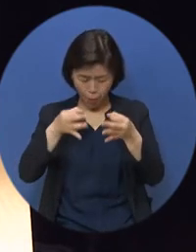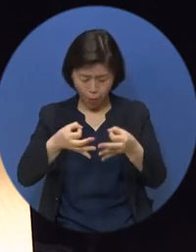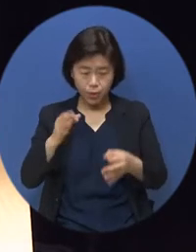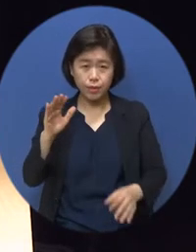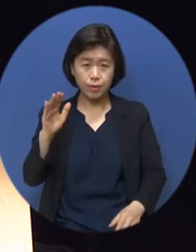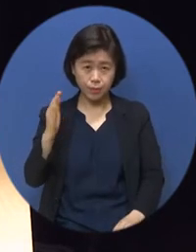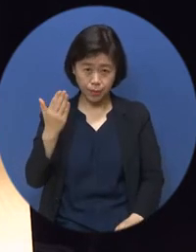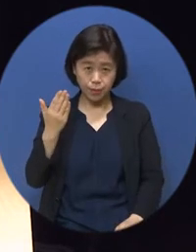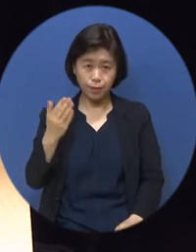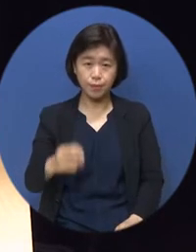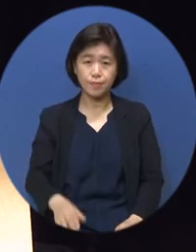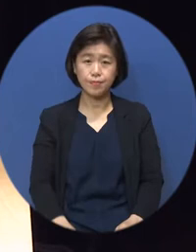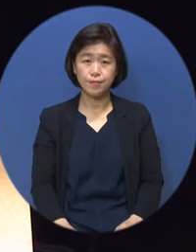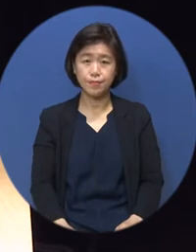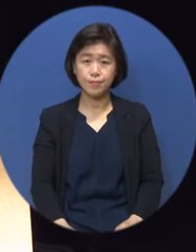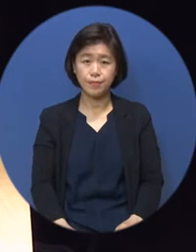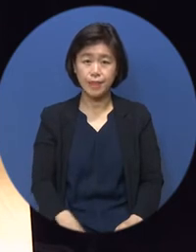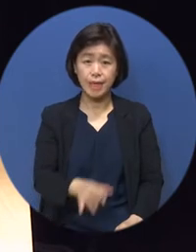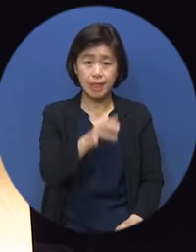있음으로 끝내 없음을 이루었고,